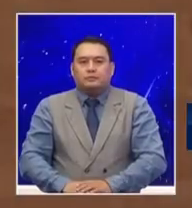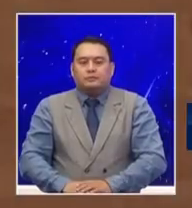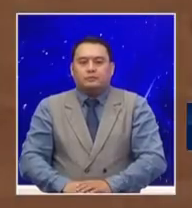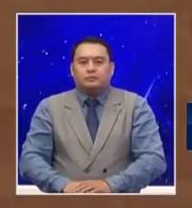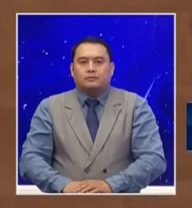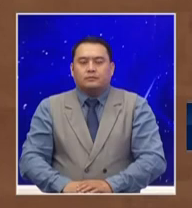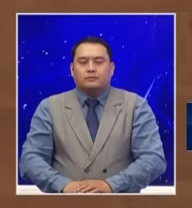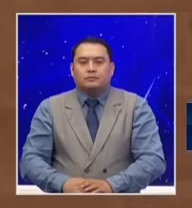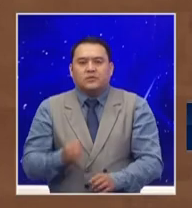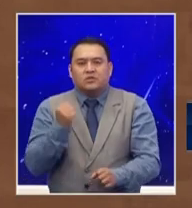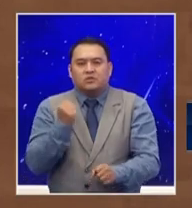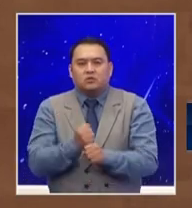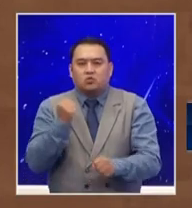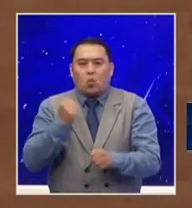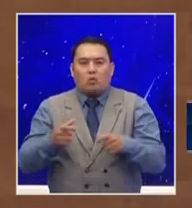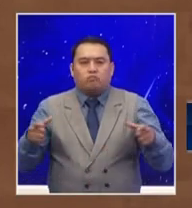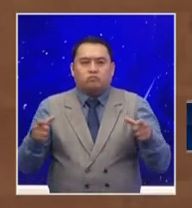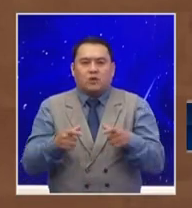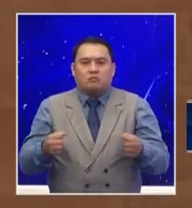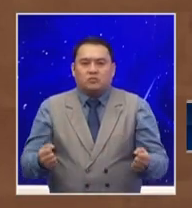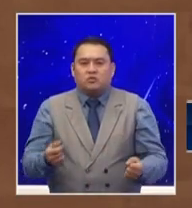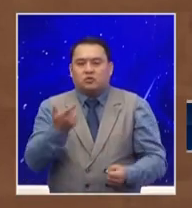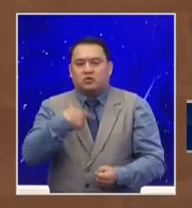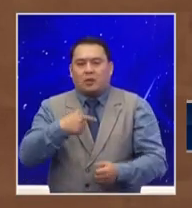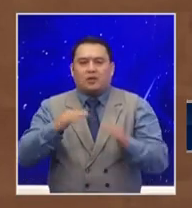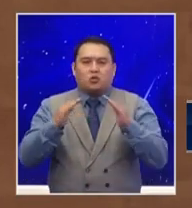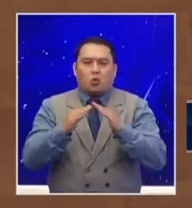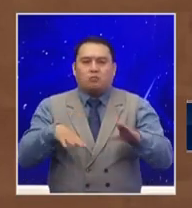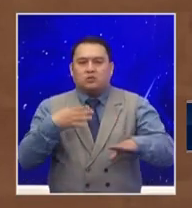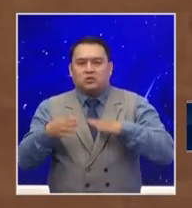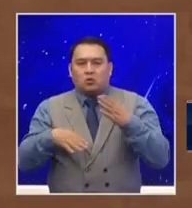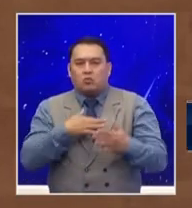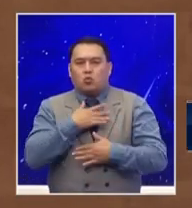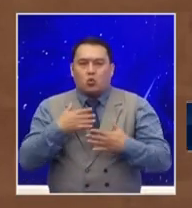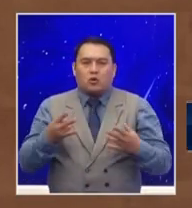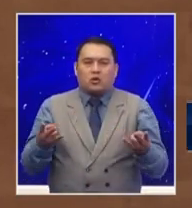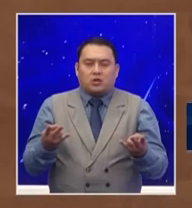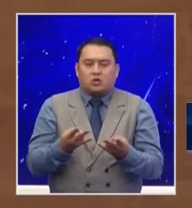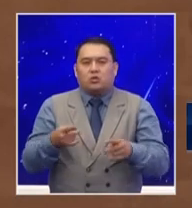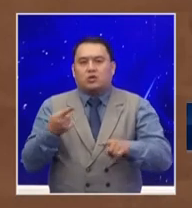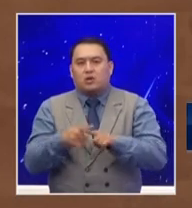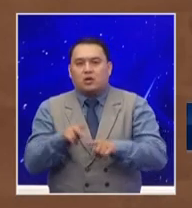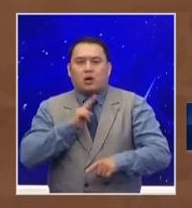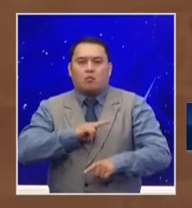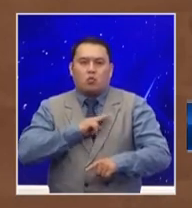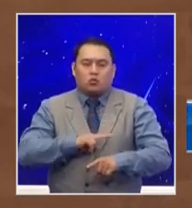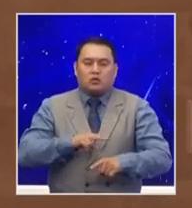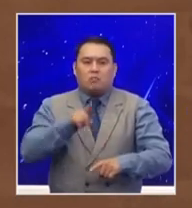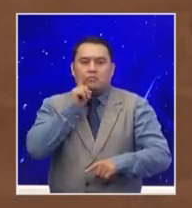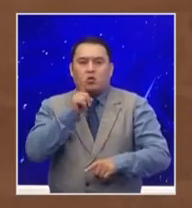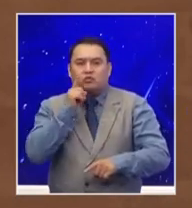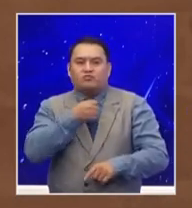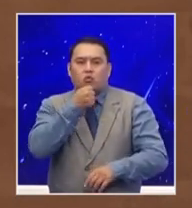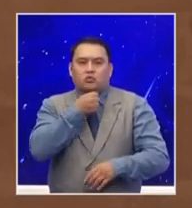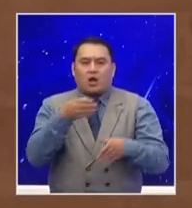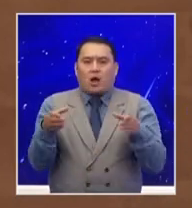Во время строгого локдауна спортсмены поддерживали физическую форму. Сейчас еще предстоит много работы над техникой. Тренировки ведутся как с юниорами, так и со